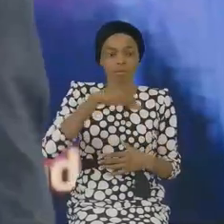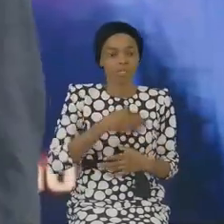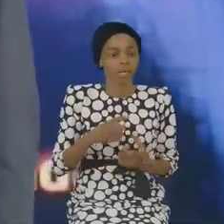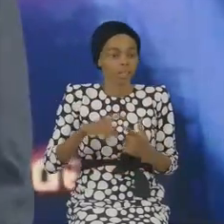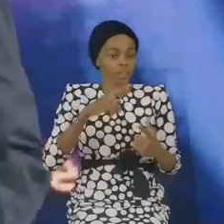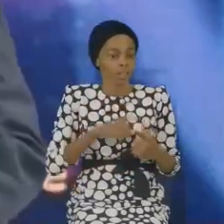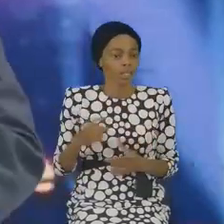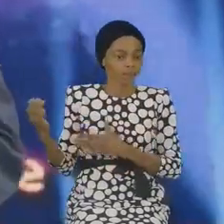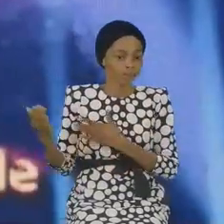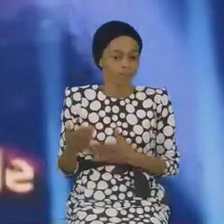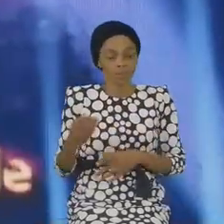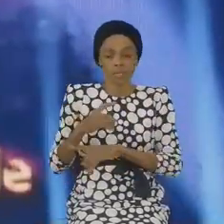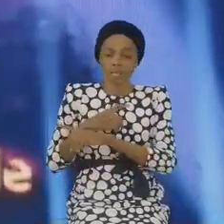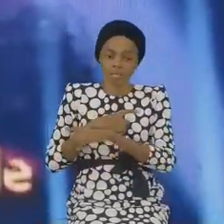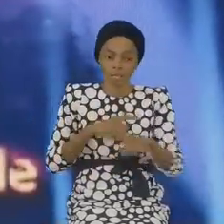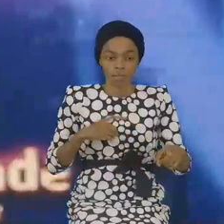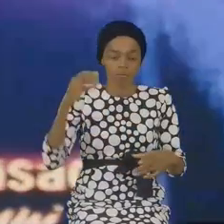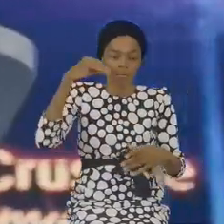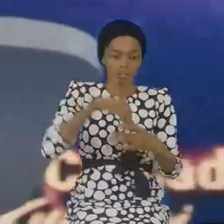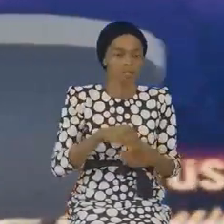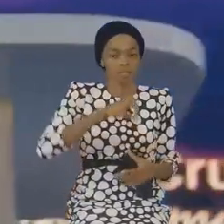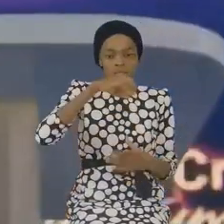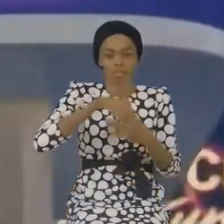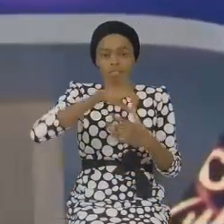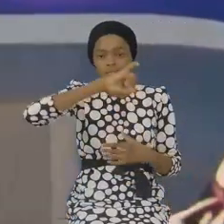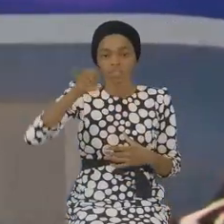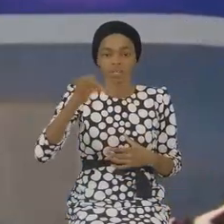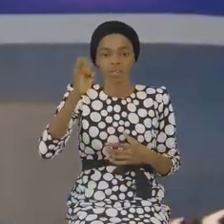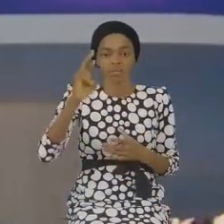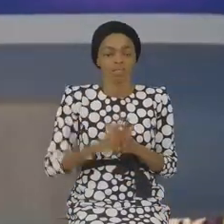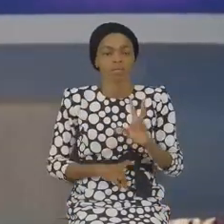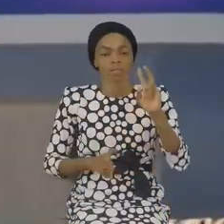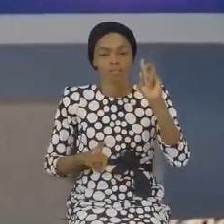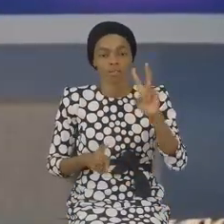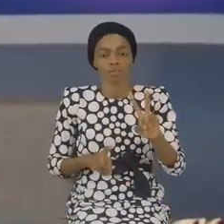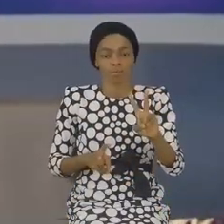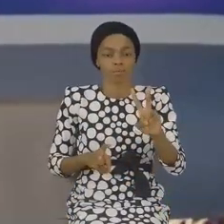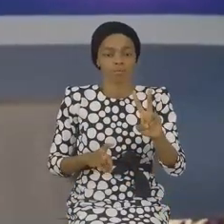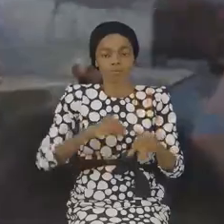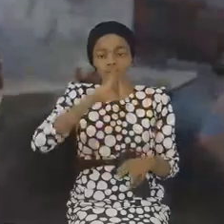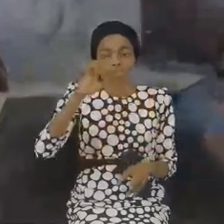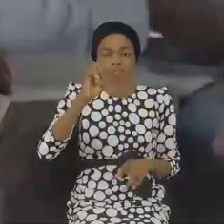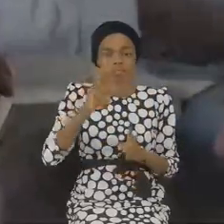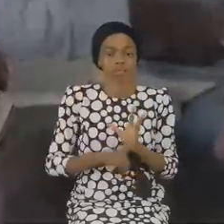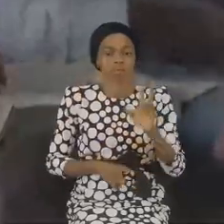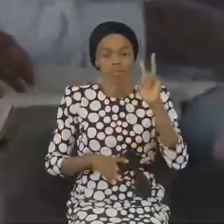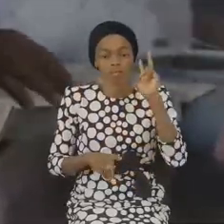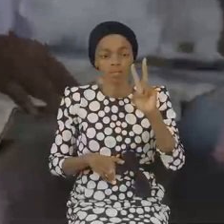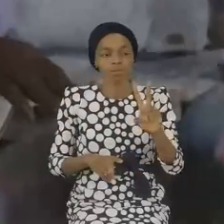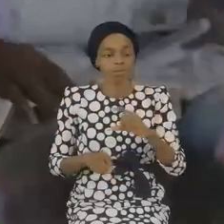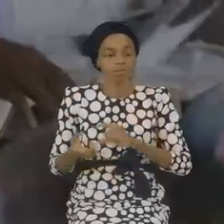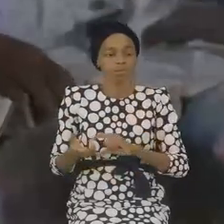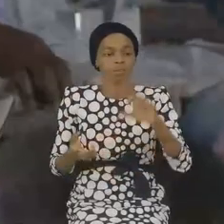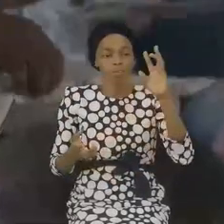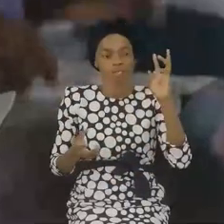monter. En Jérémie au chapitre 2, verset 6. Jérémie au